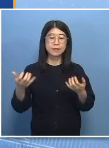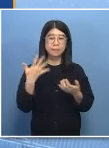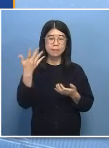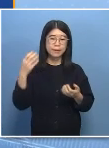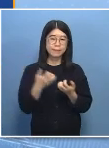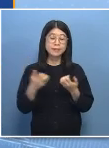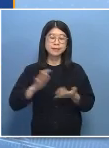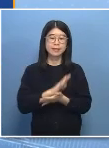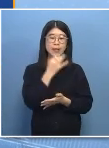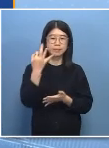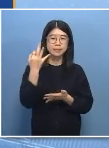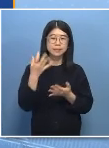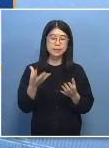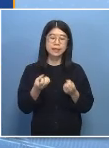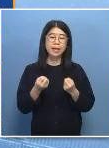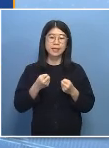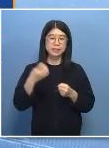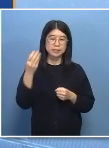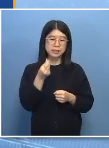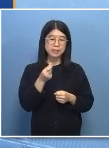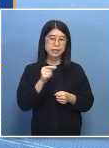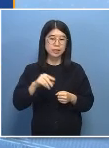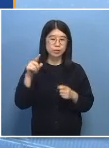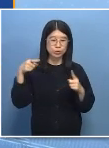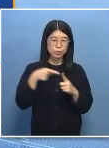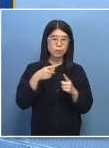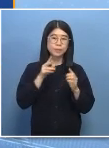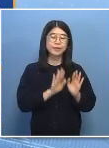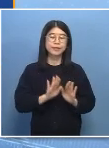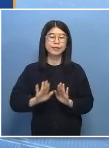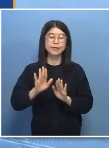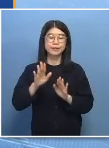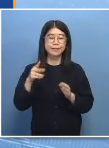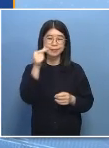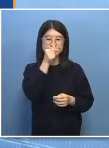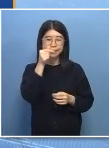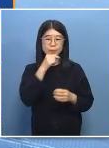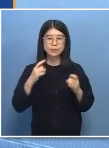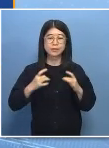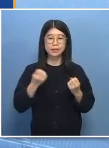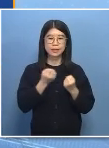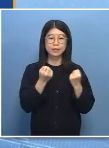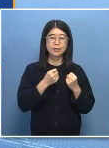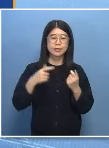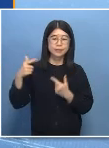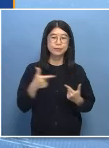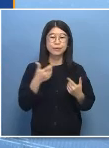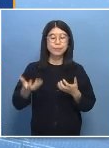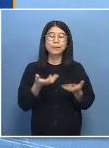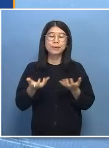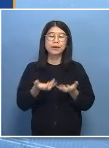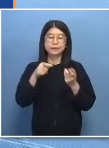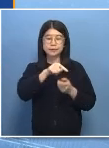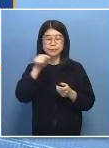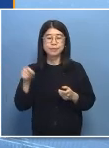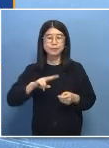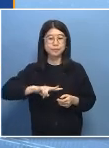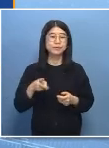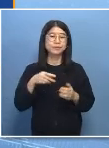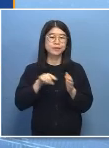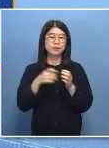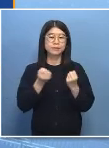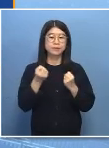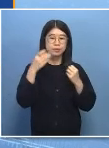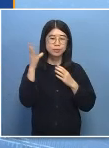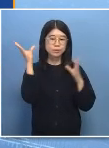費，水平會維持低於燃油私家車，以持續鼓勵市民轉用電動車。消息指最終會